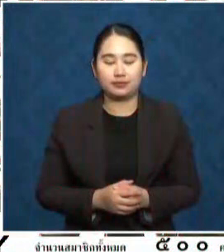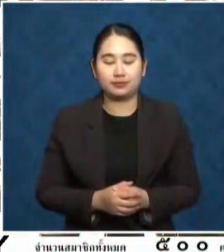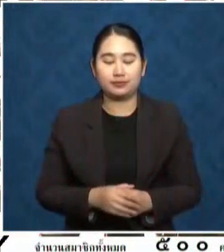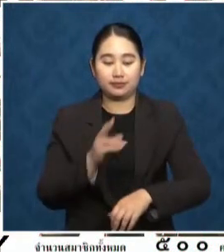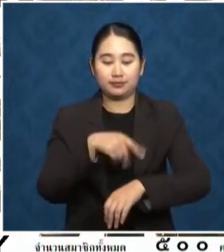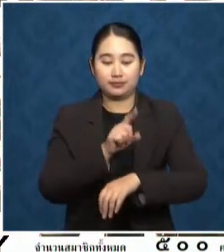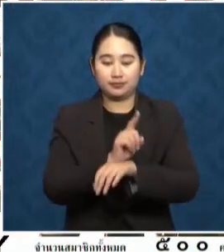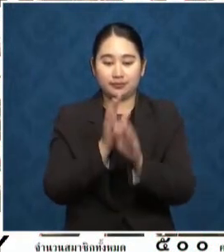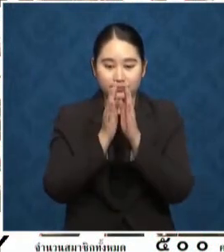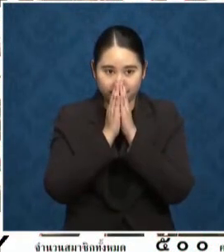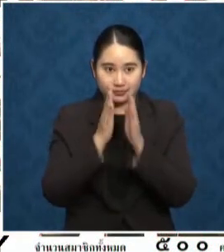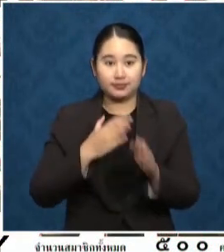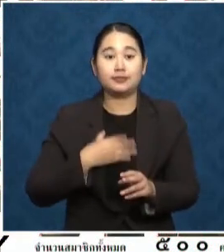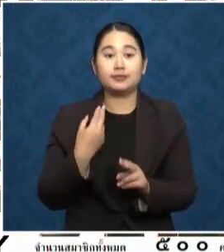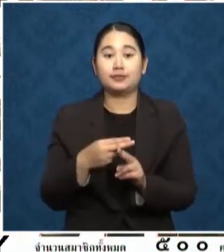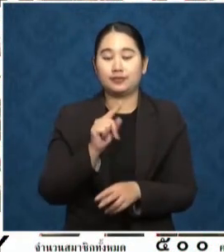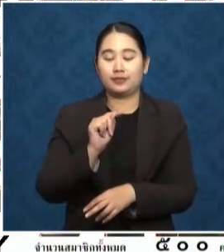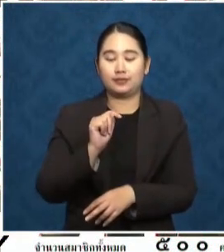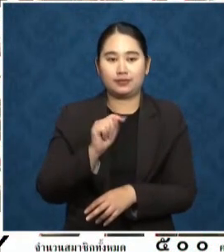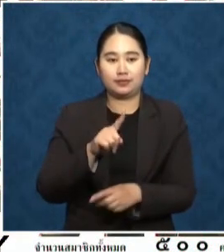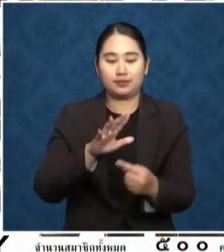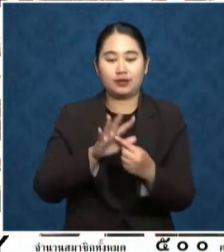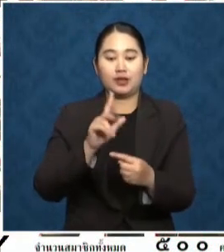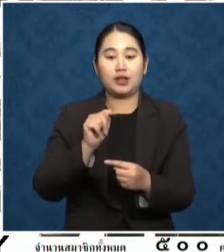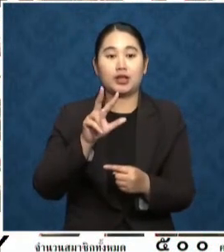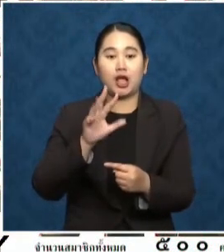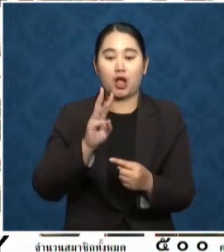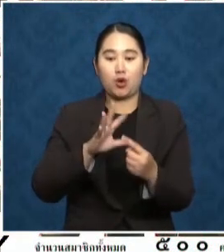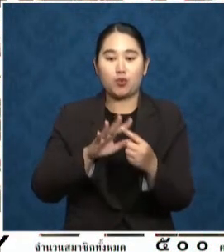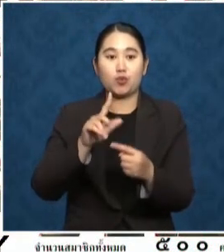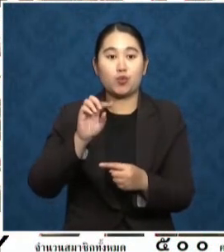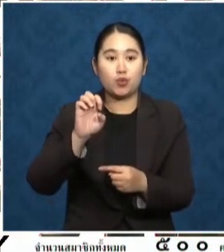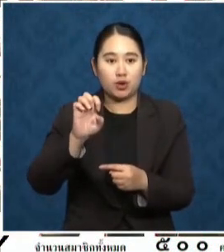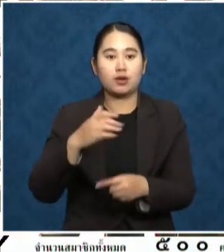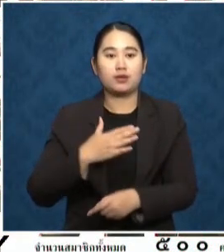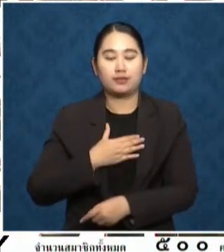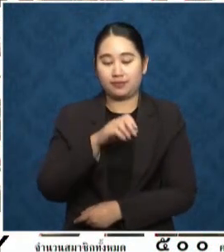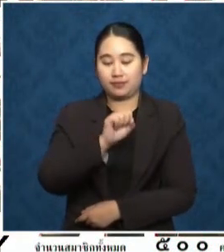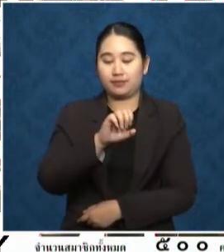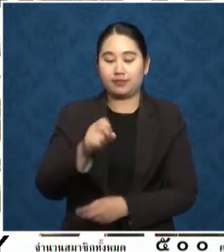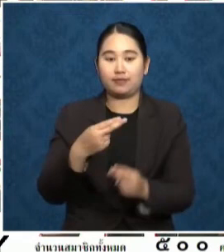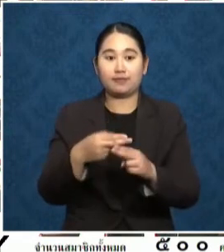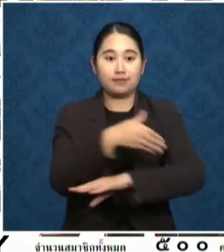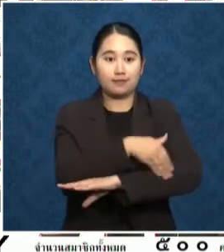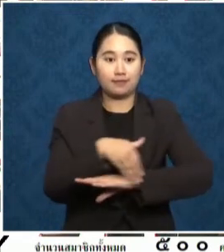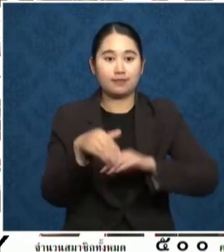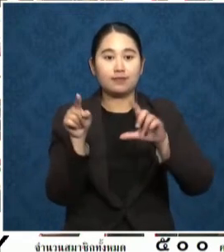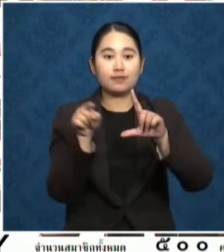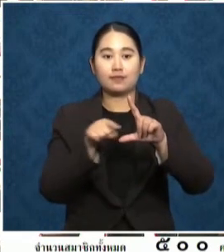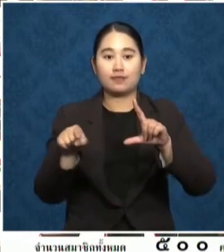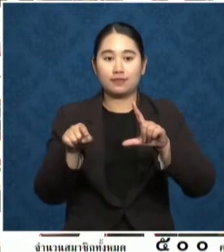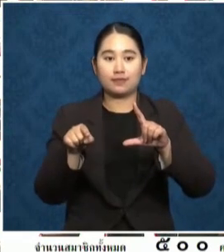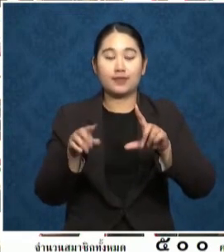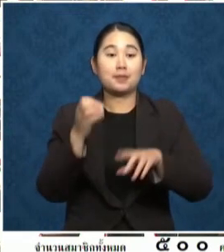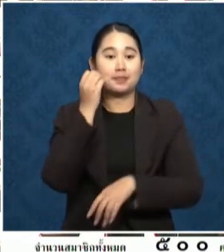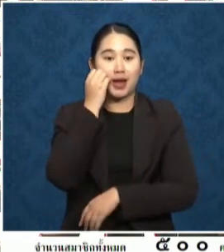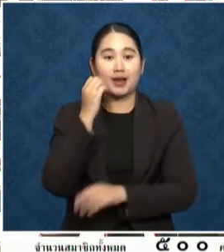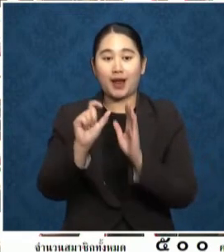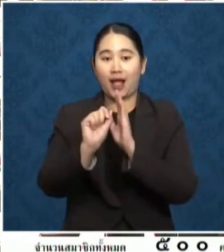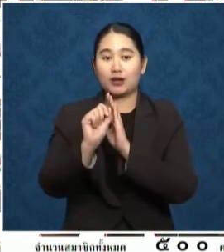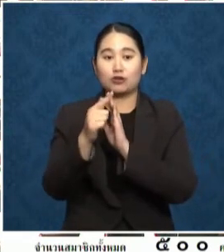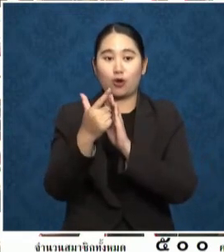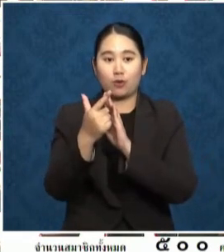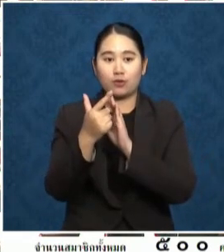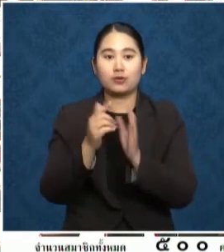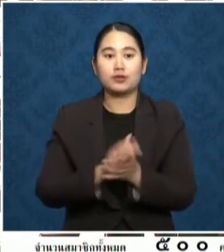ธรธารณทกระรบ ผม นัธุทธปวัตประทุมพูแนลสะดอนแบบบัชีรายชื่อพักเก้าไกร คนจัหวดอ่างทองครับ